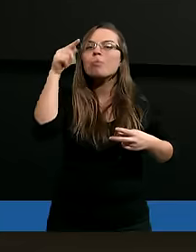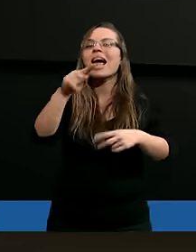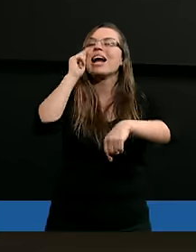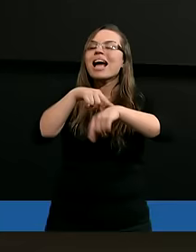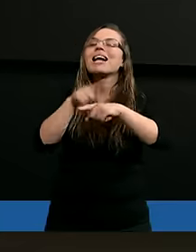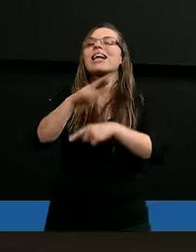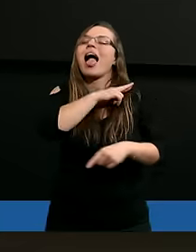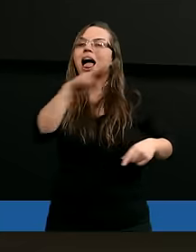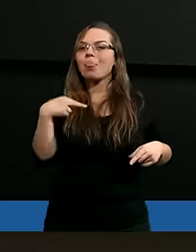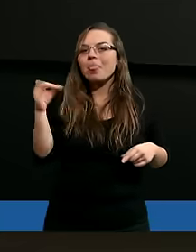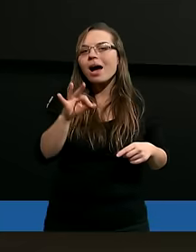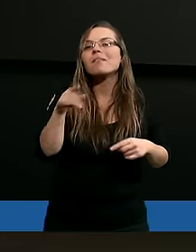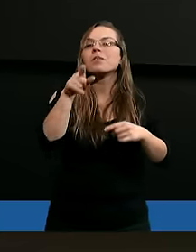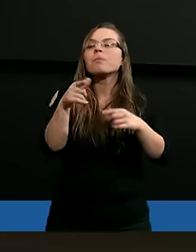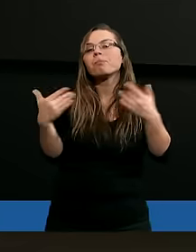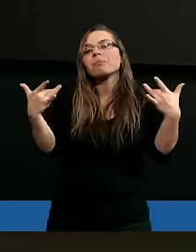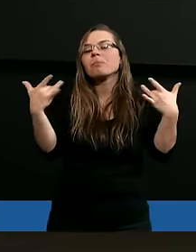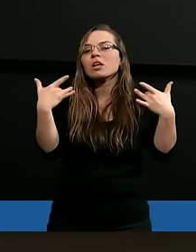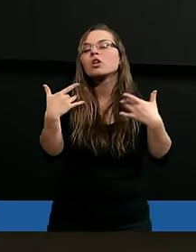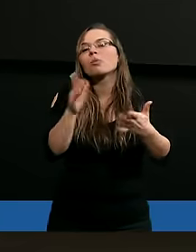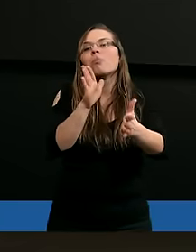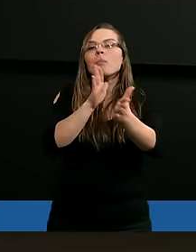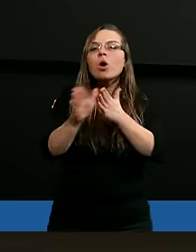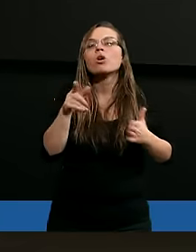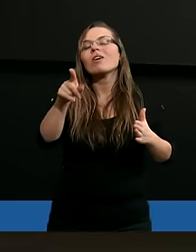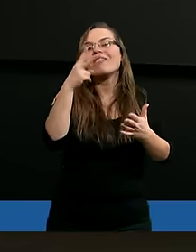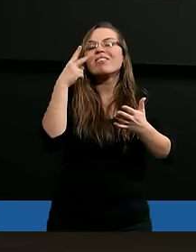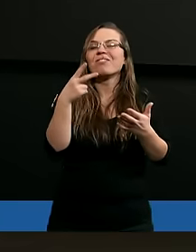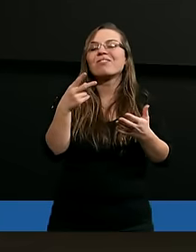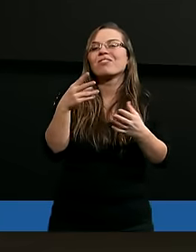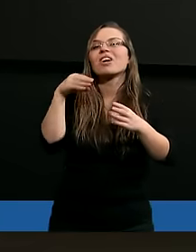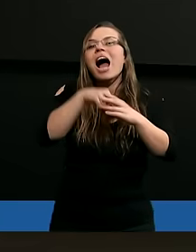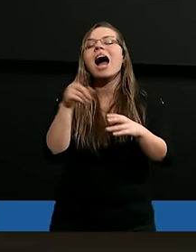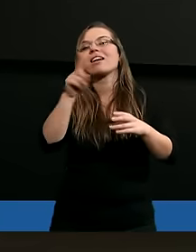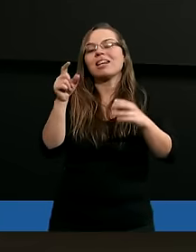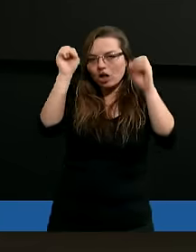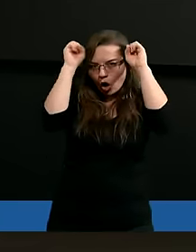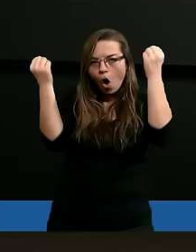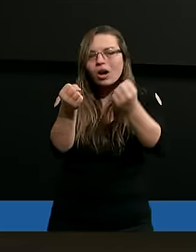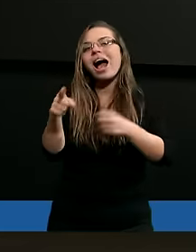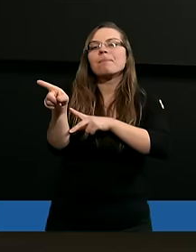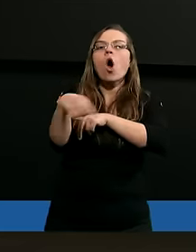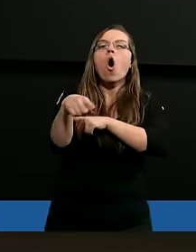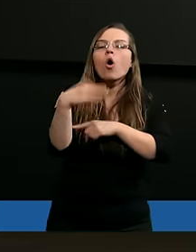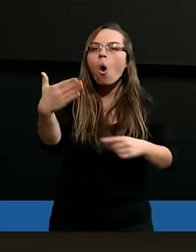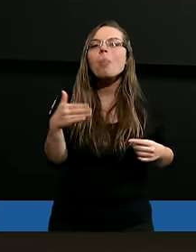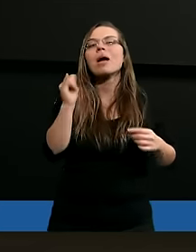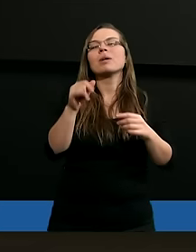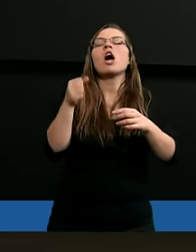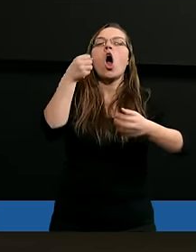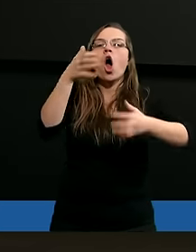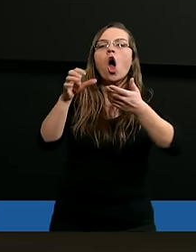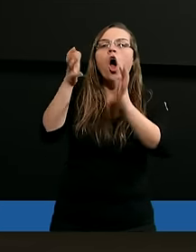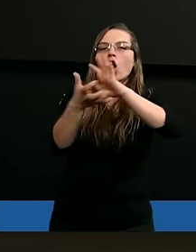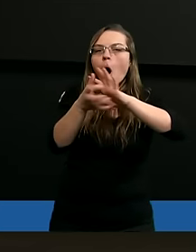nas. Żyjemy w czasach, kiedy chyba już nikt nie wierzy w diabła z rogami, ogonem,